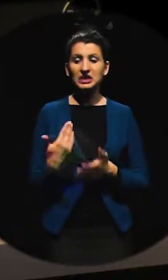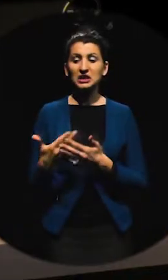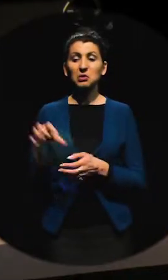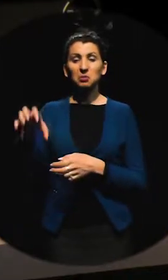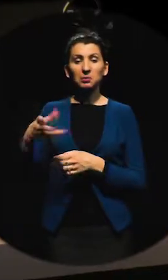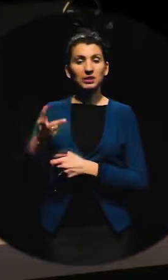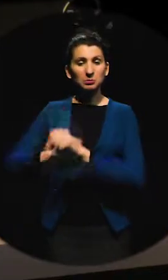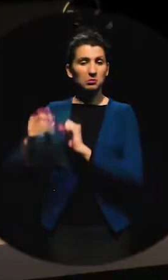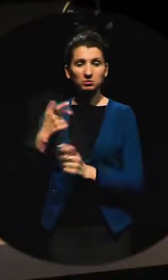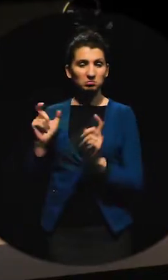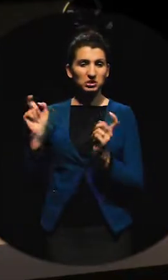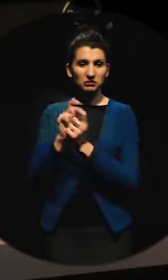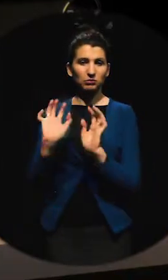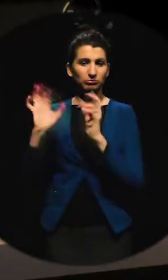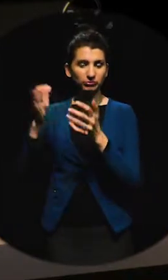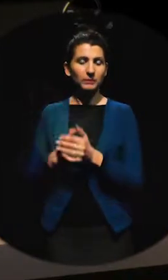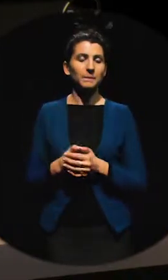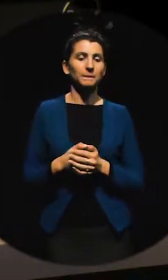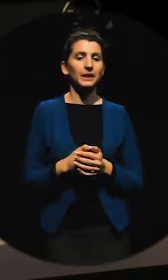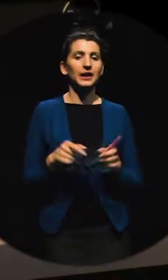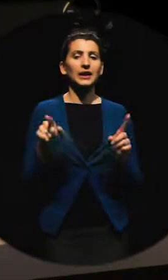Mam tutaj na myśli akcję Tony'ego Hittona,